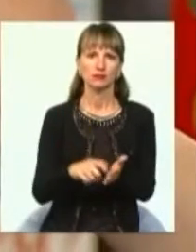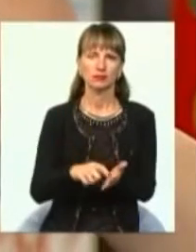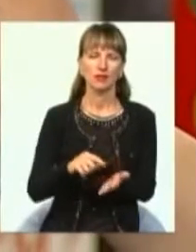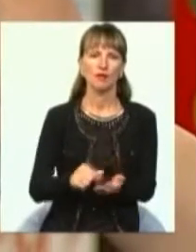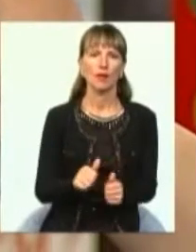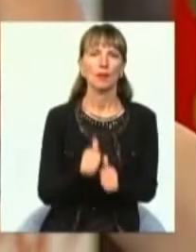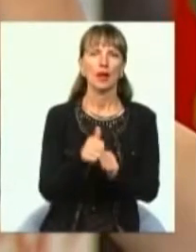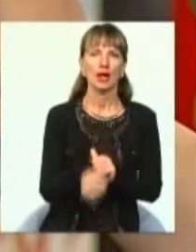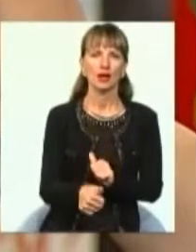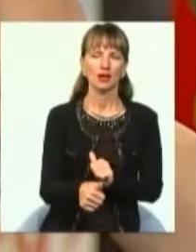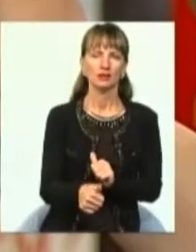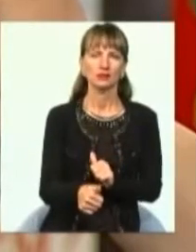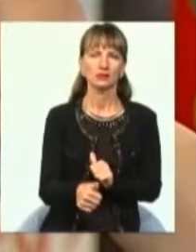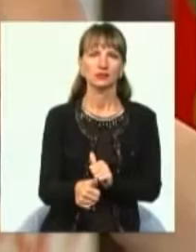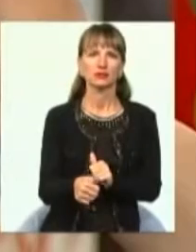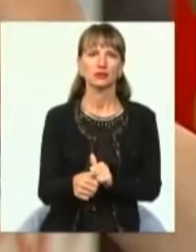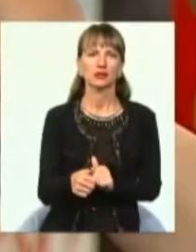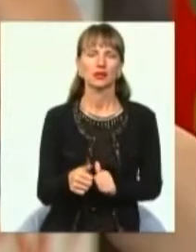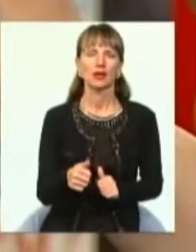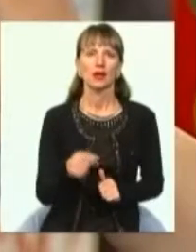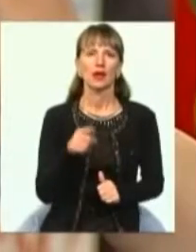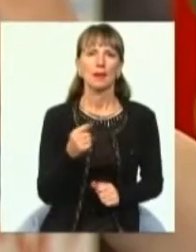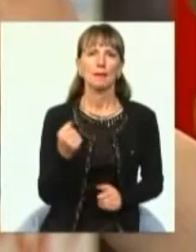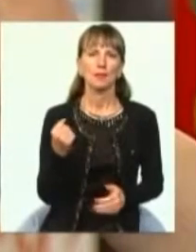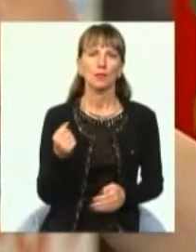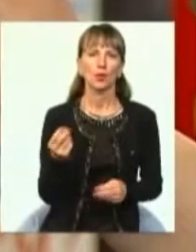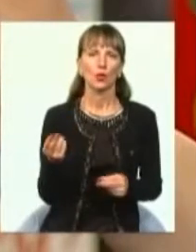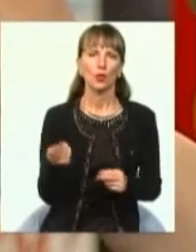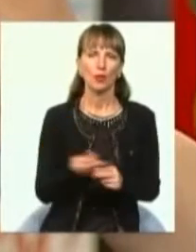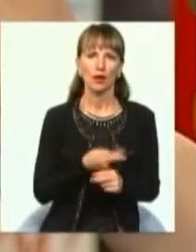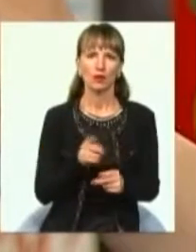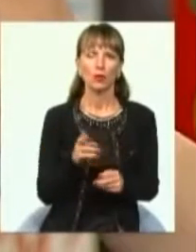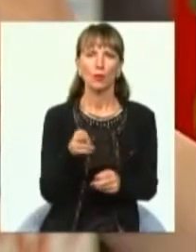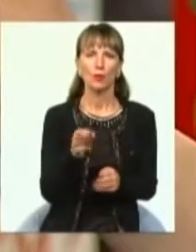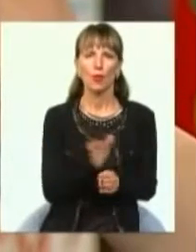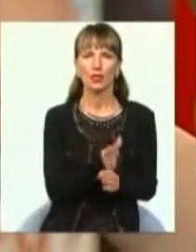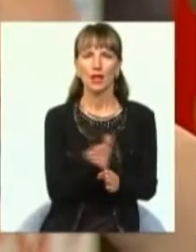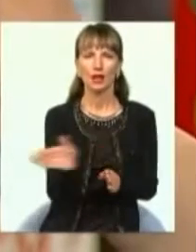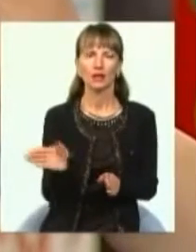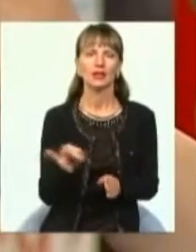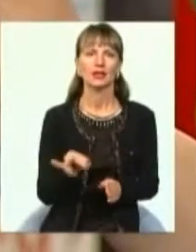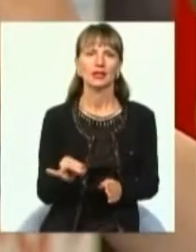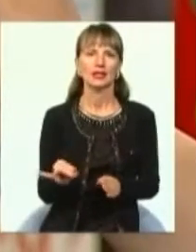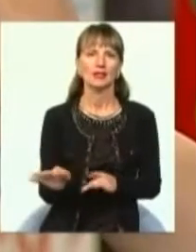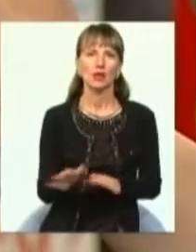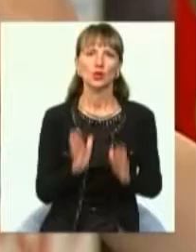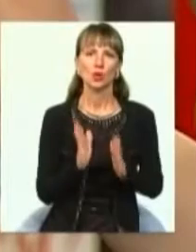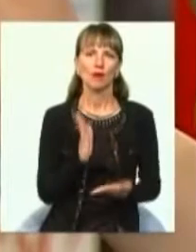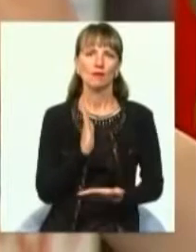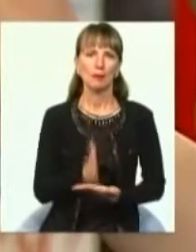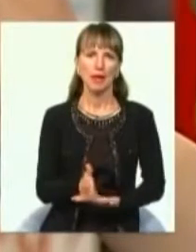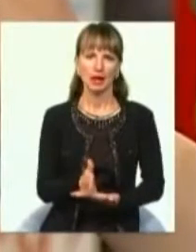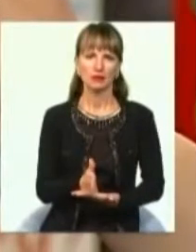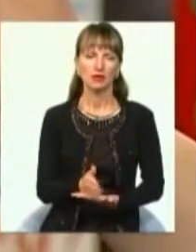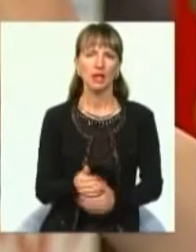вперед. Б'є він найс. По діагоналі. Так. І він рухається тільки вперед. Він